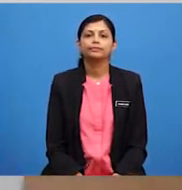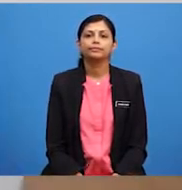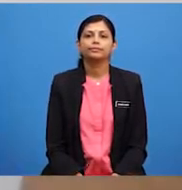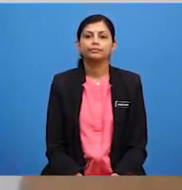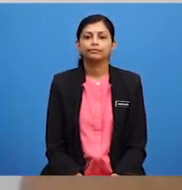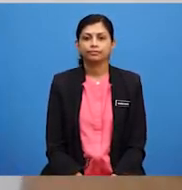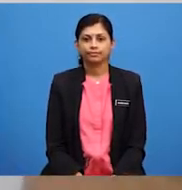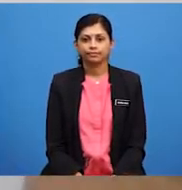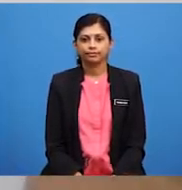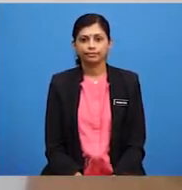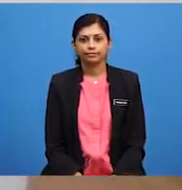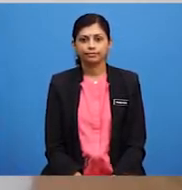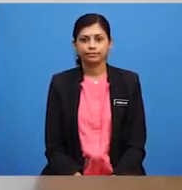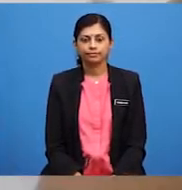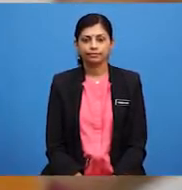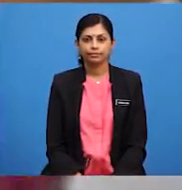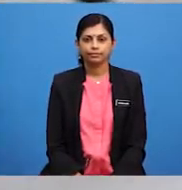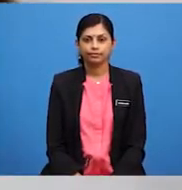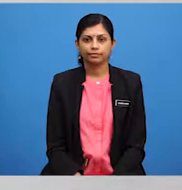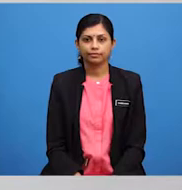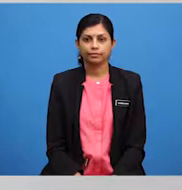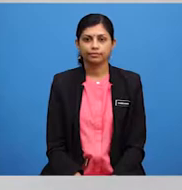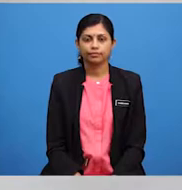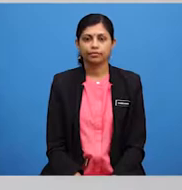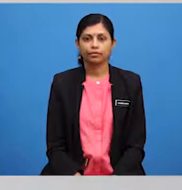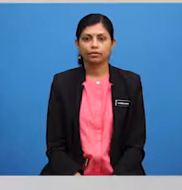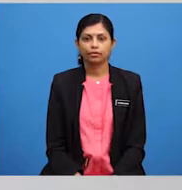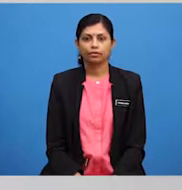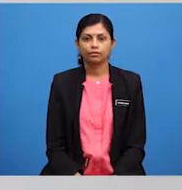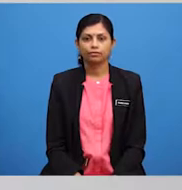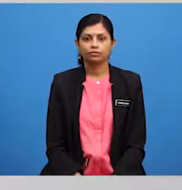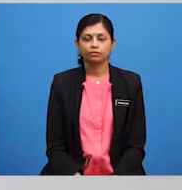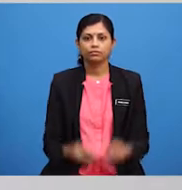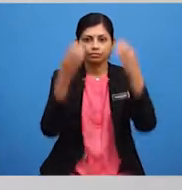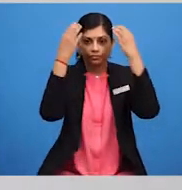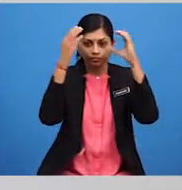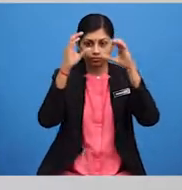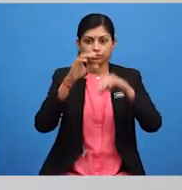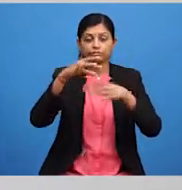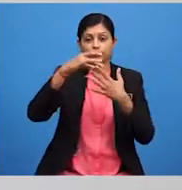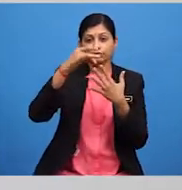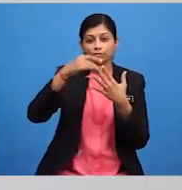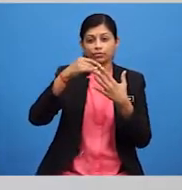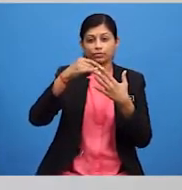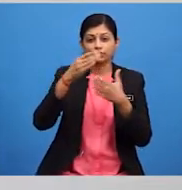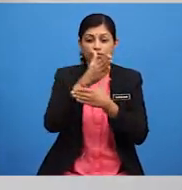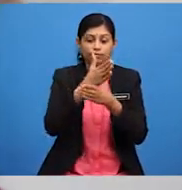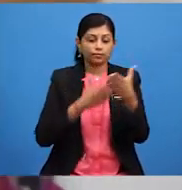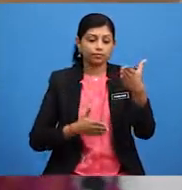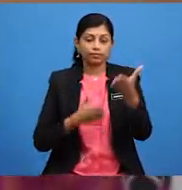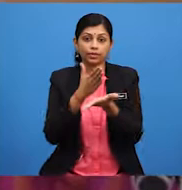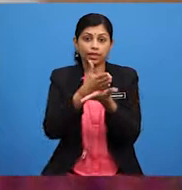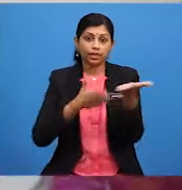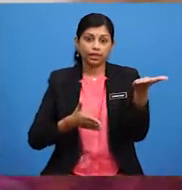lukisan. Dalam sesi ini, cikgu membuat garisan mendatar di bahagian tengah kertas lukisan